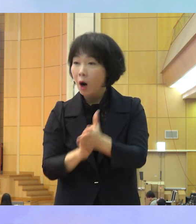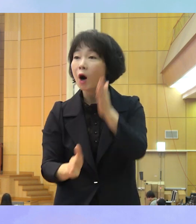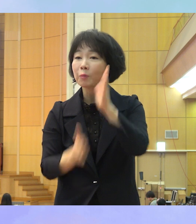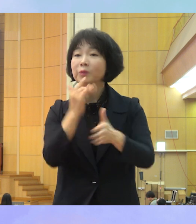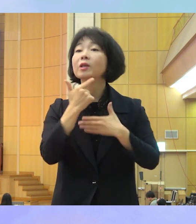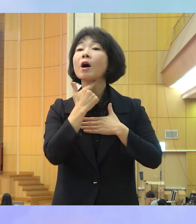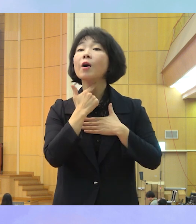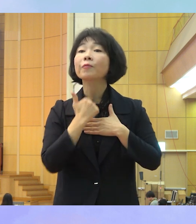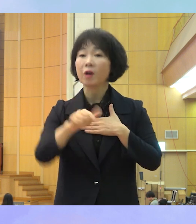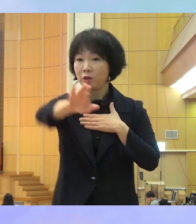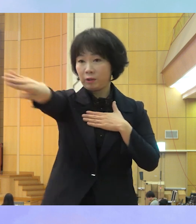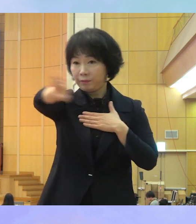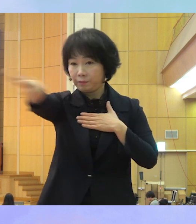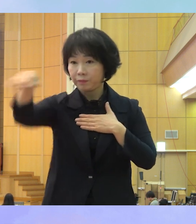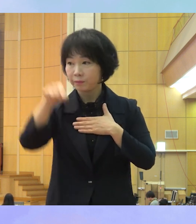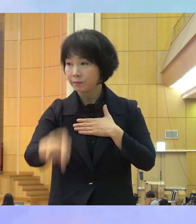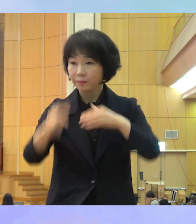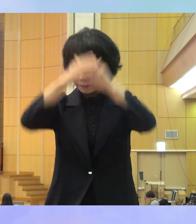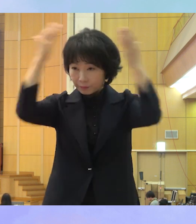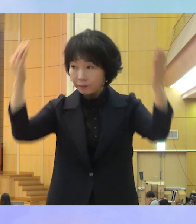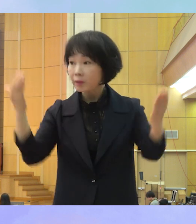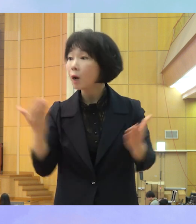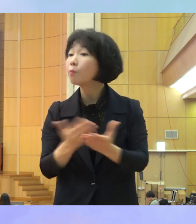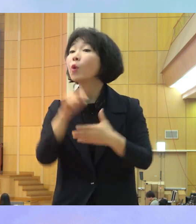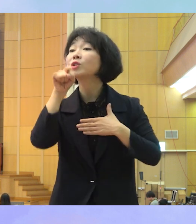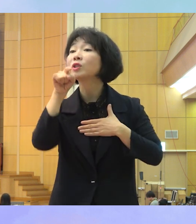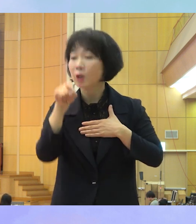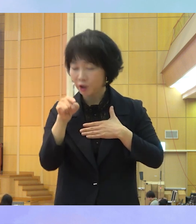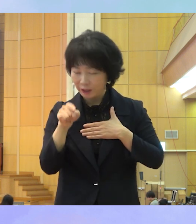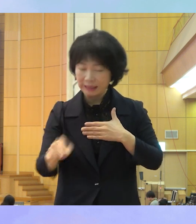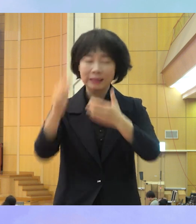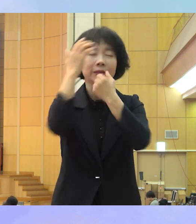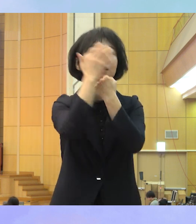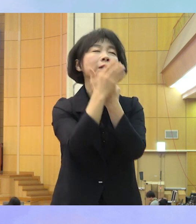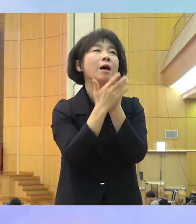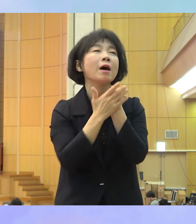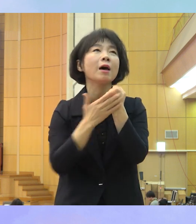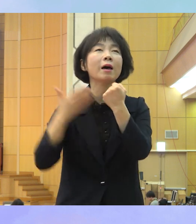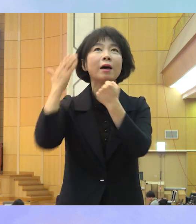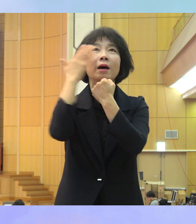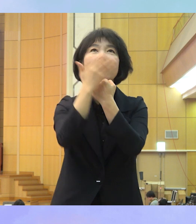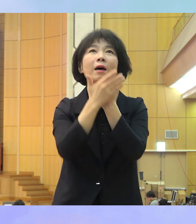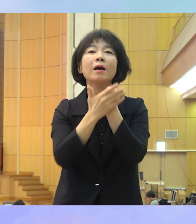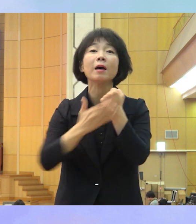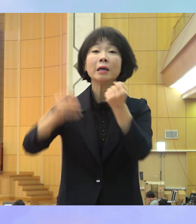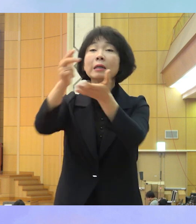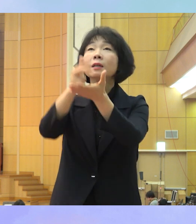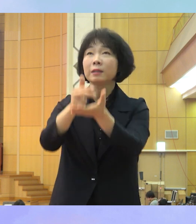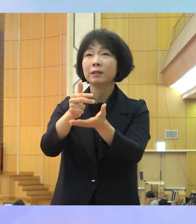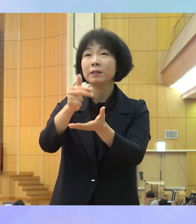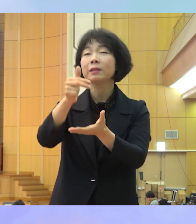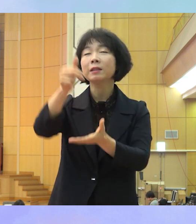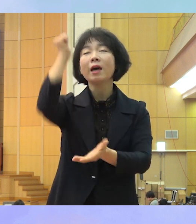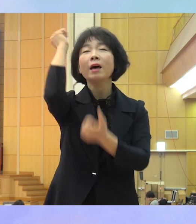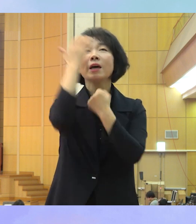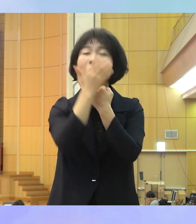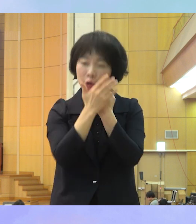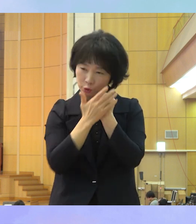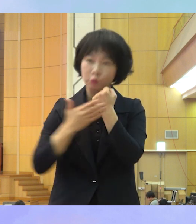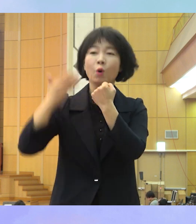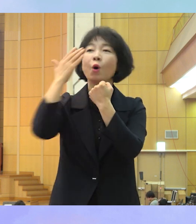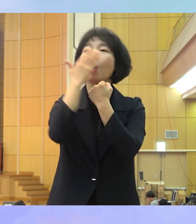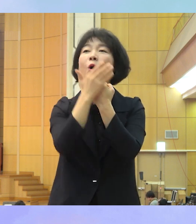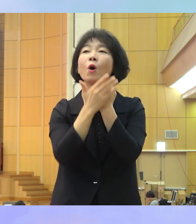하나도 없었던 것을, 모든 것이 은혜.